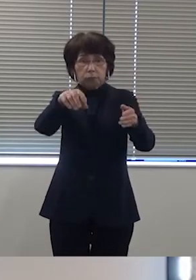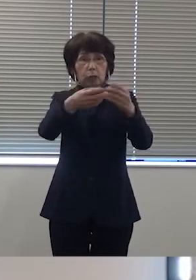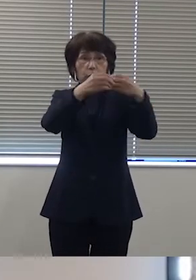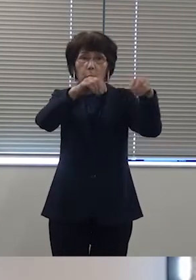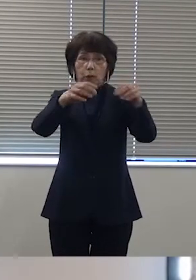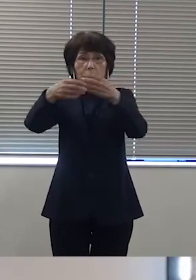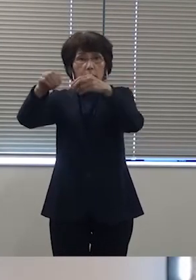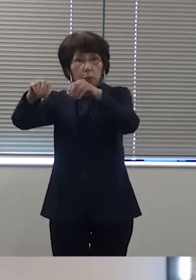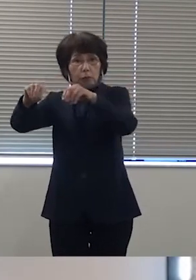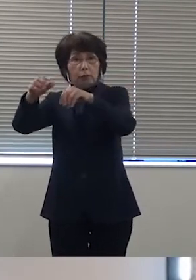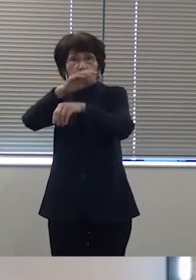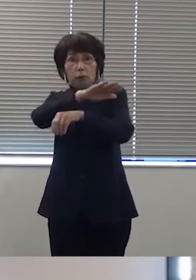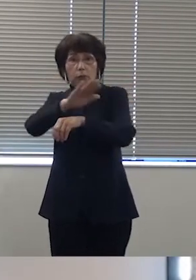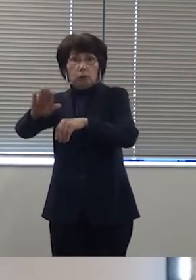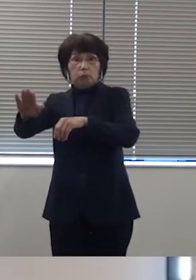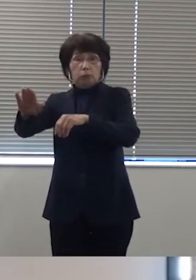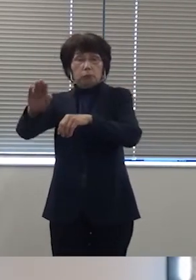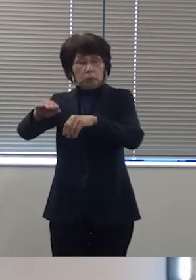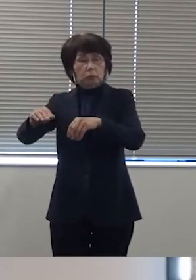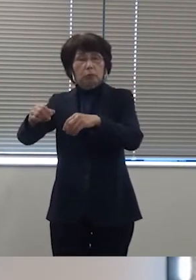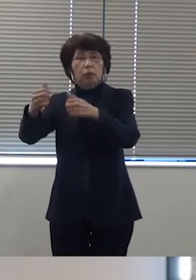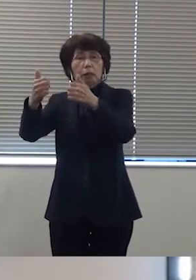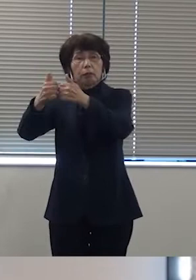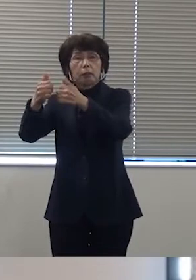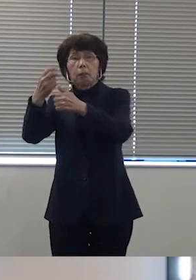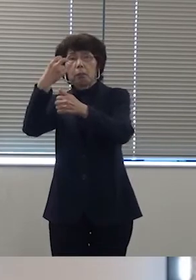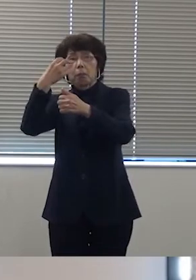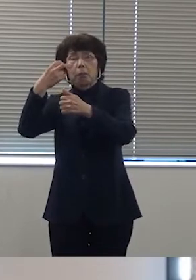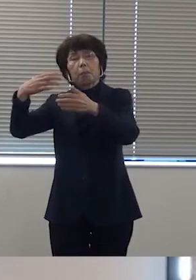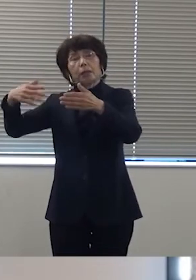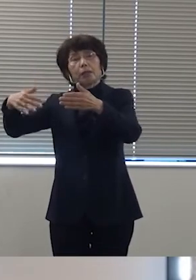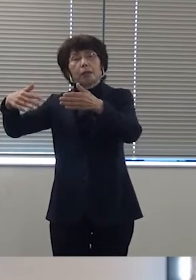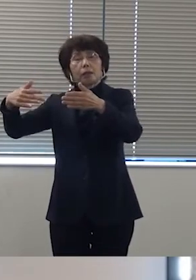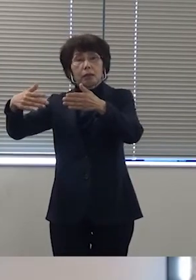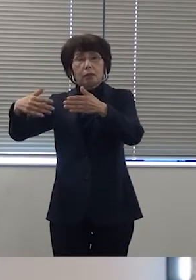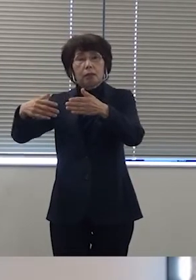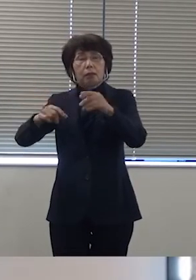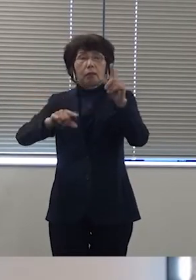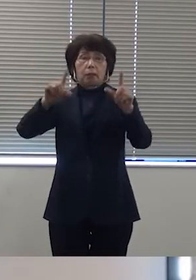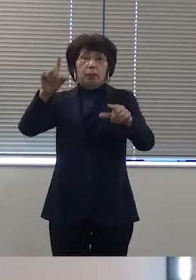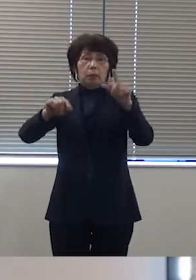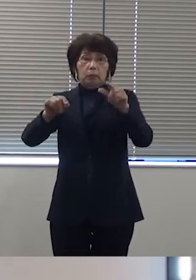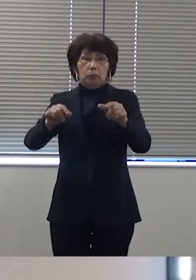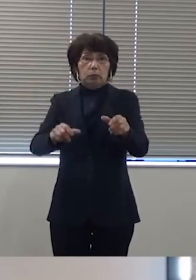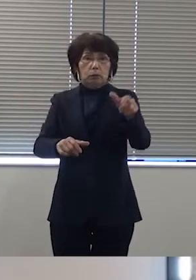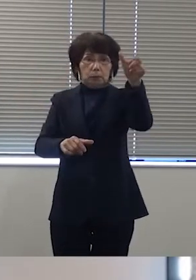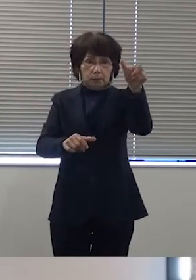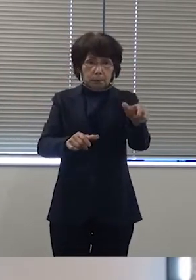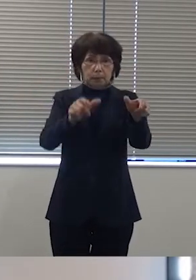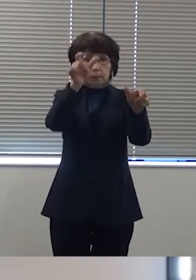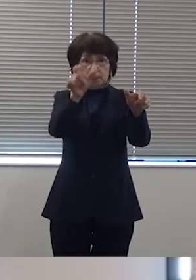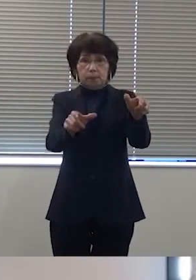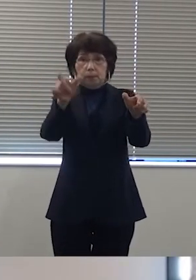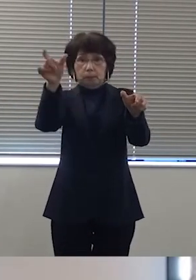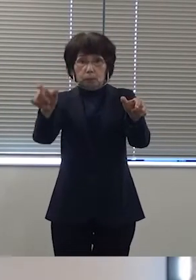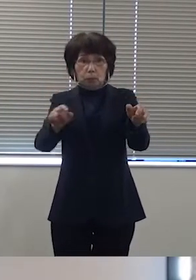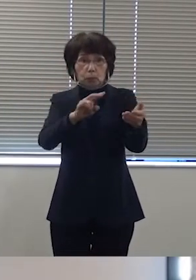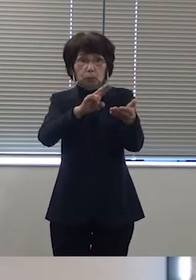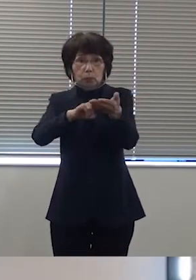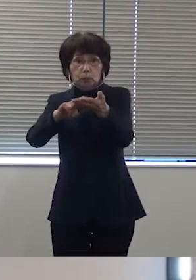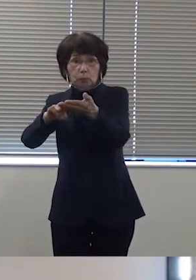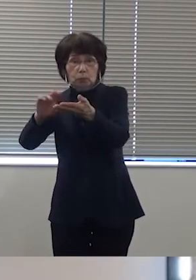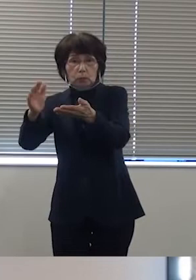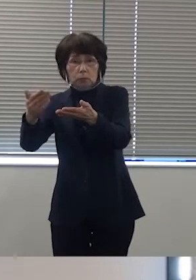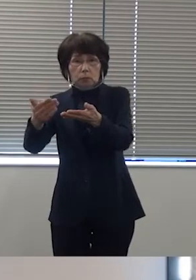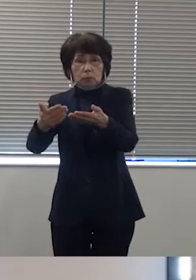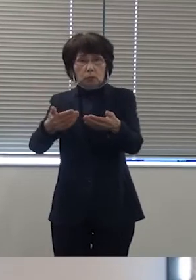は縦ではある程度やってるんですけども、業務ごとにもろもろ縦でやってるので、そういったものをですね、あの市町村に降りてくると、それ